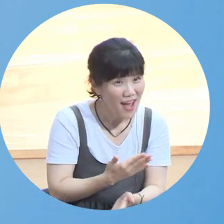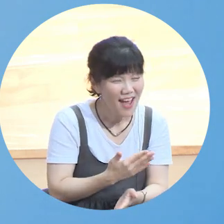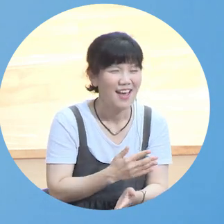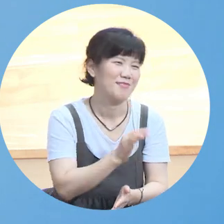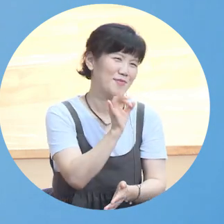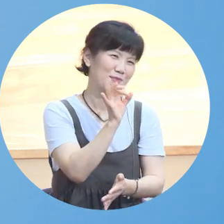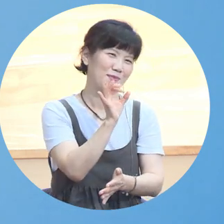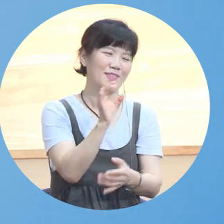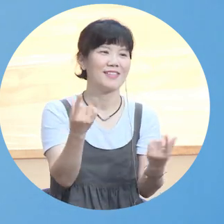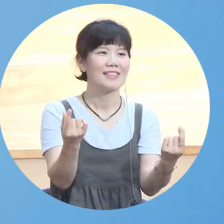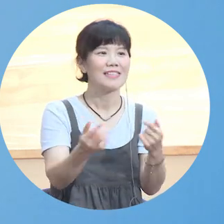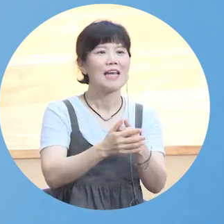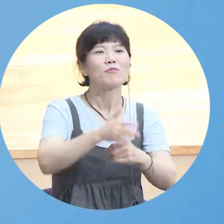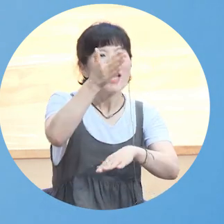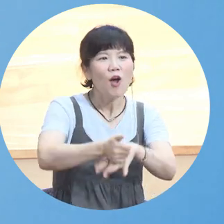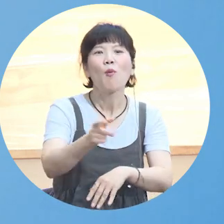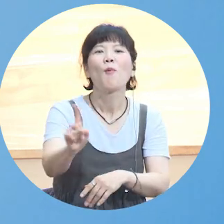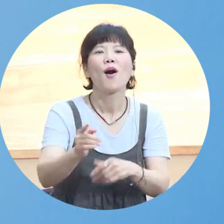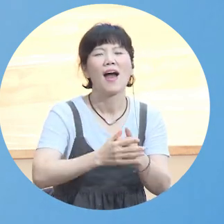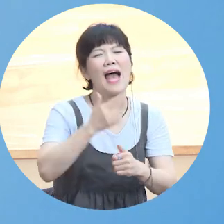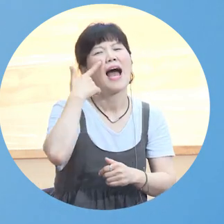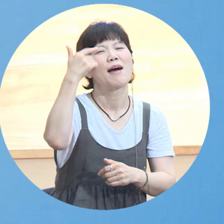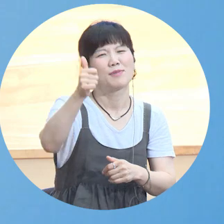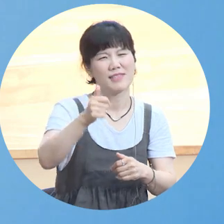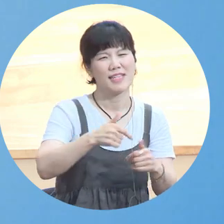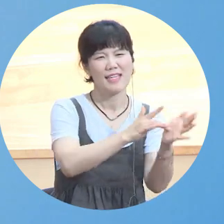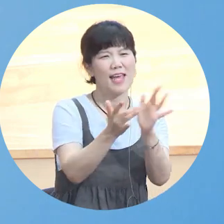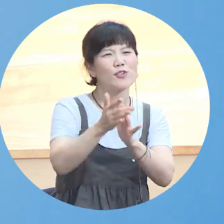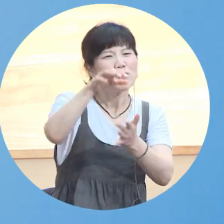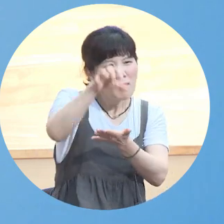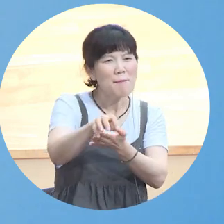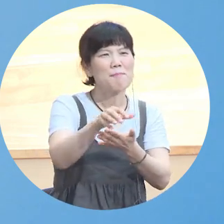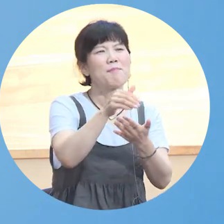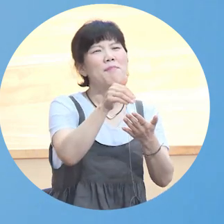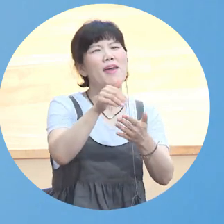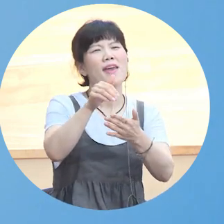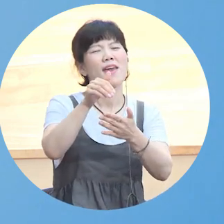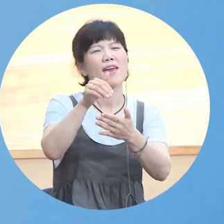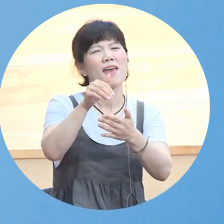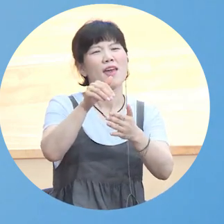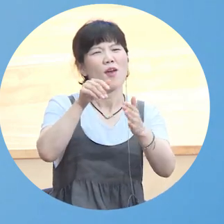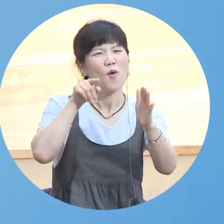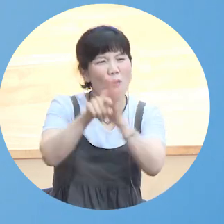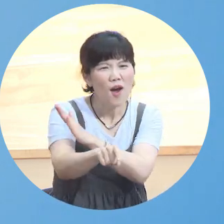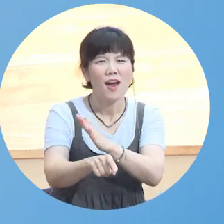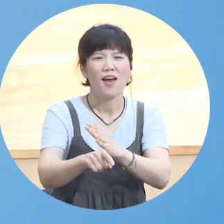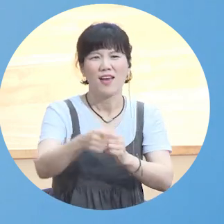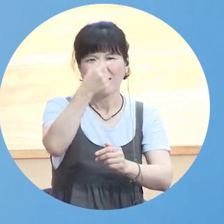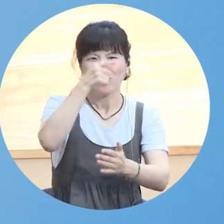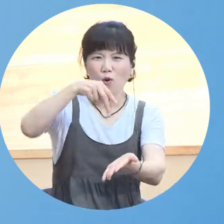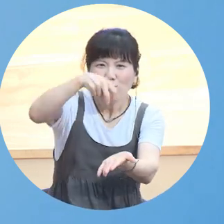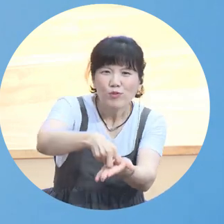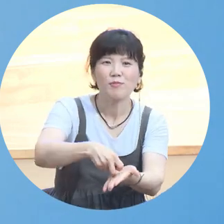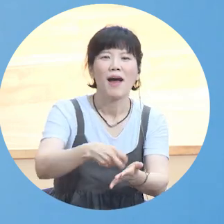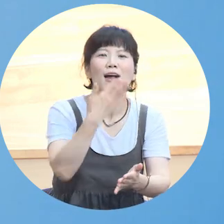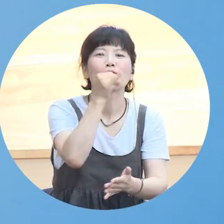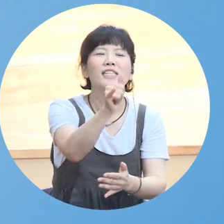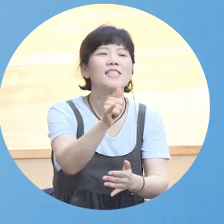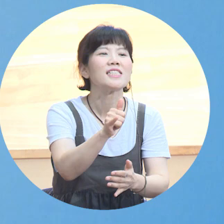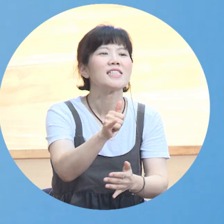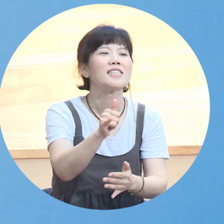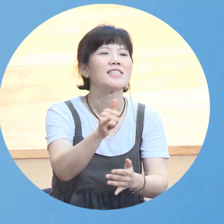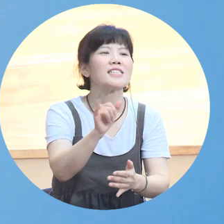결국 이 아버지를 예수님 앞으로 끌어 내어 뭐예요 기도의 무릎을 꿇 또 록 맞는 게 뭐예요 아 탐내 아